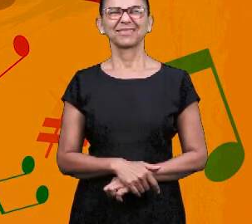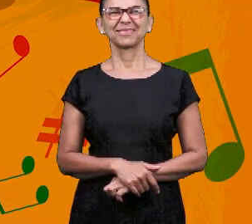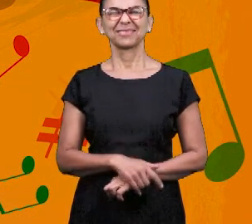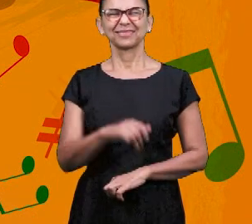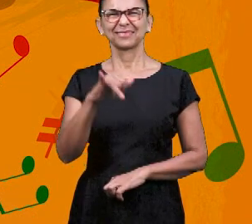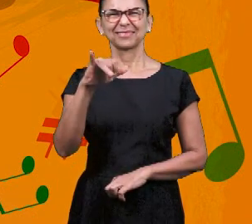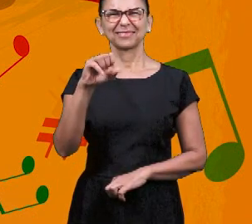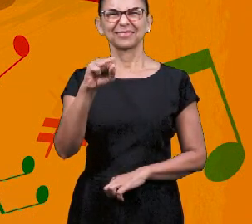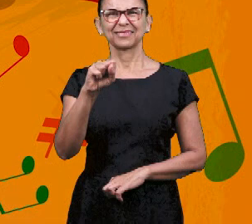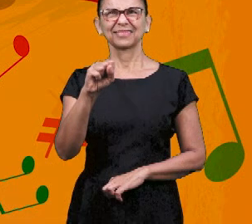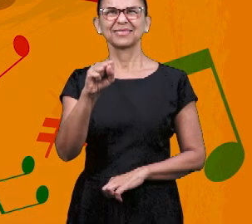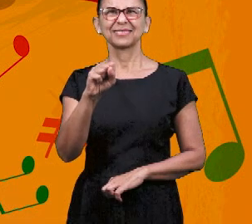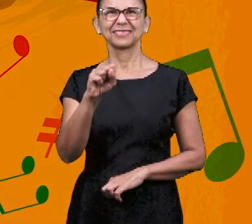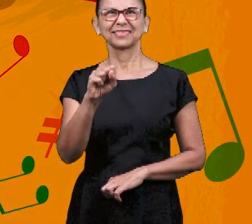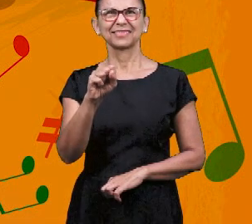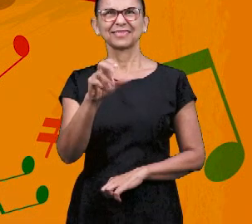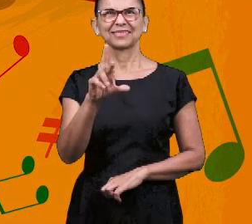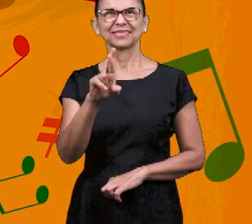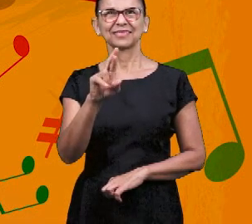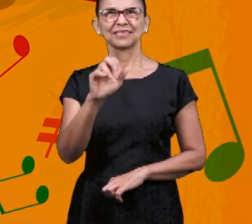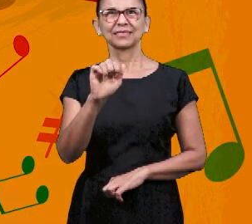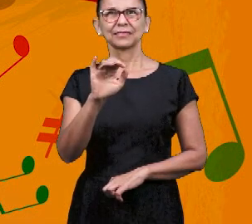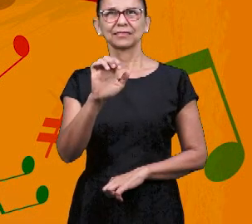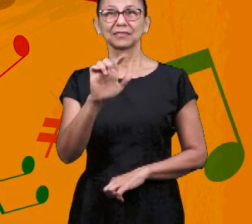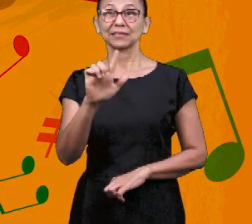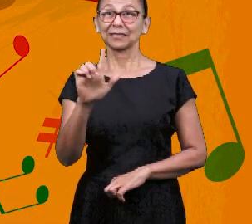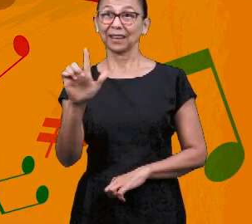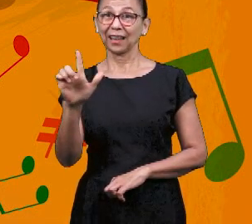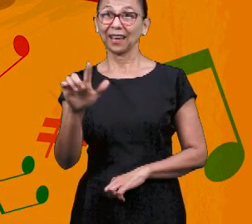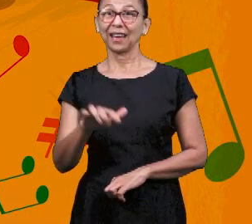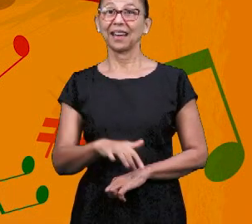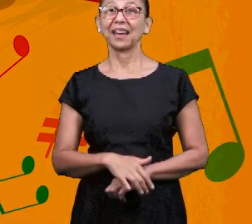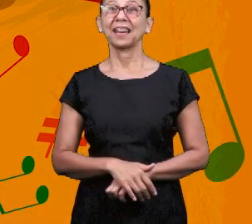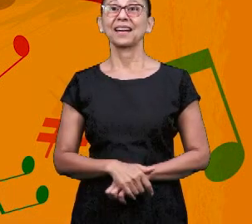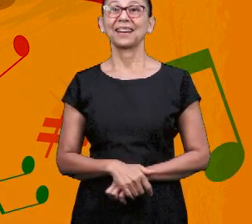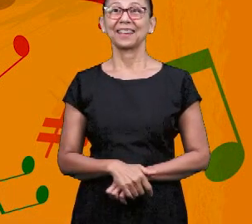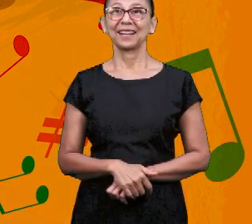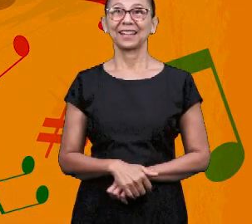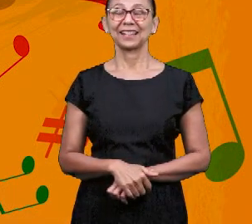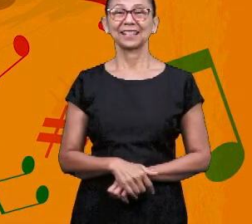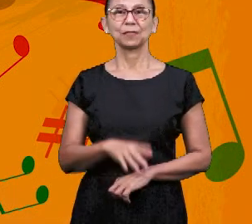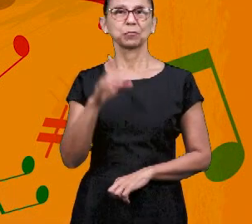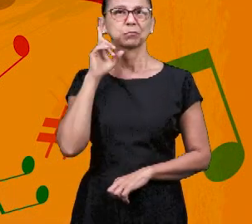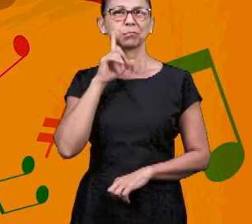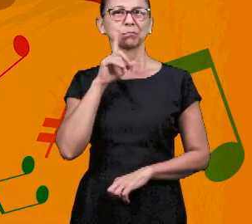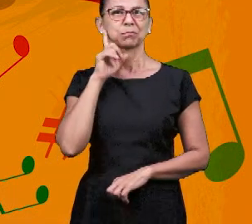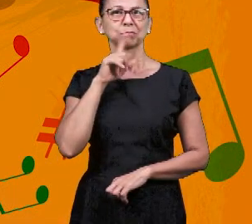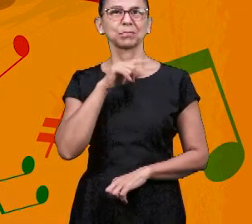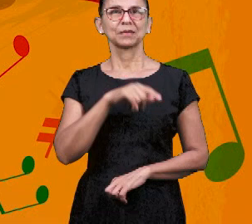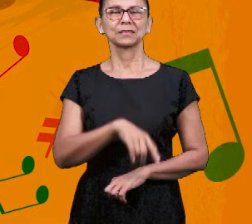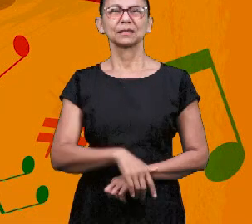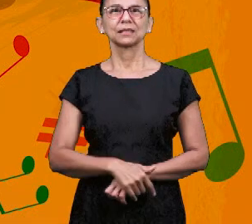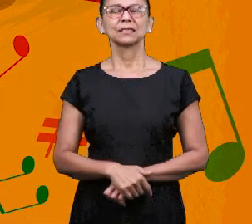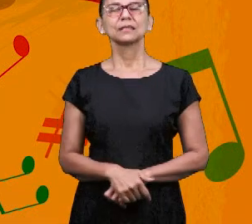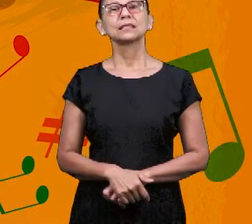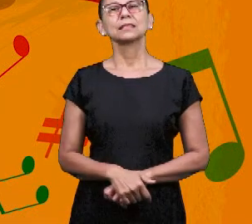Voici le petit Israël qui joue son tambour, Milford, États-Unis de l'Amérique.